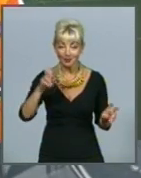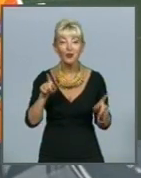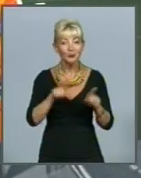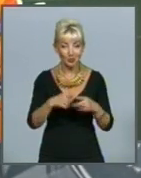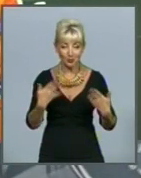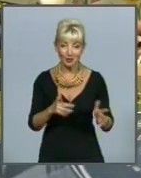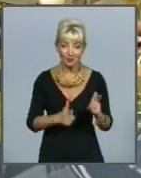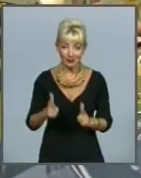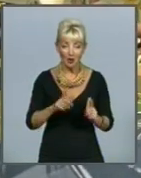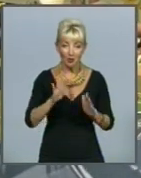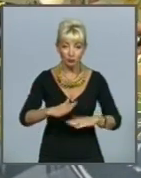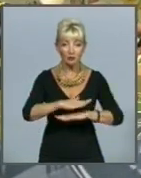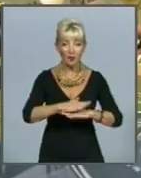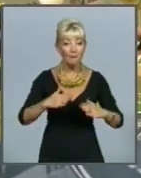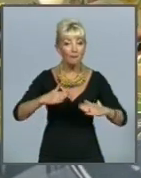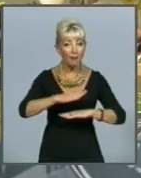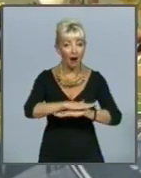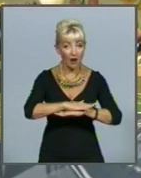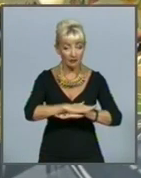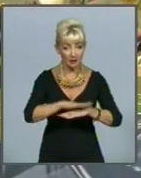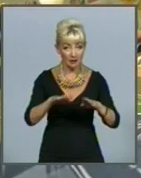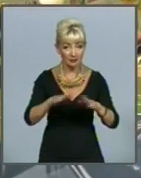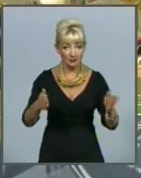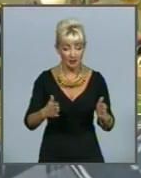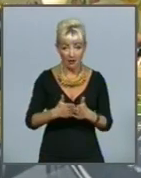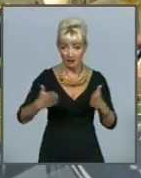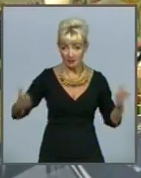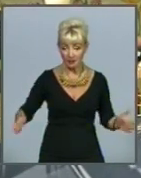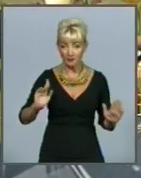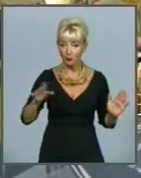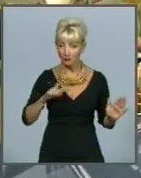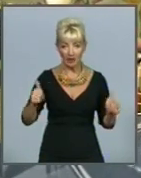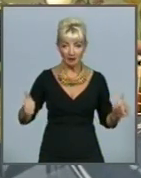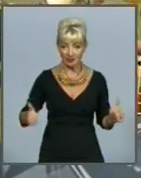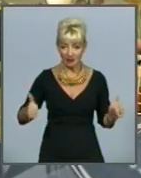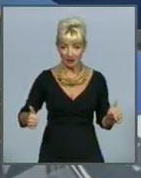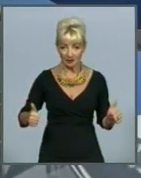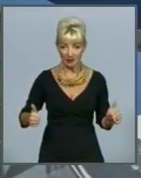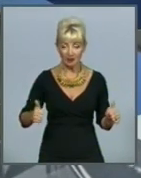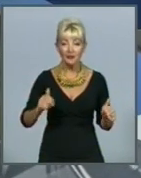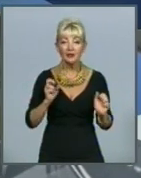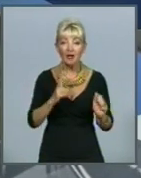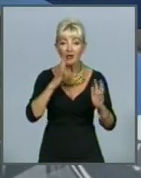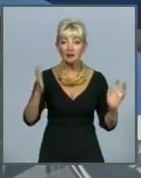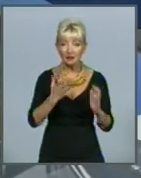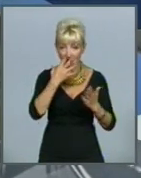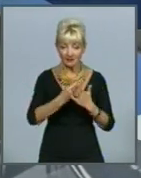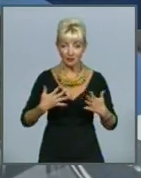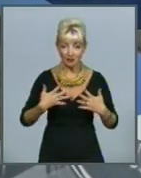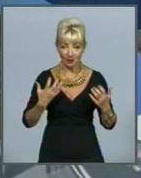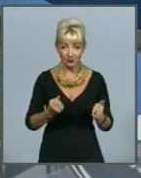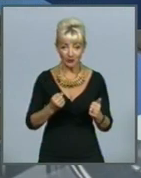буде дистанція, як це і належить бути. Дітей будемо навчати, як берегти своє здоров'я. Навчальний процес в